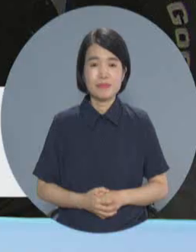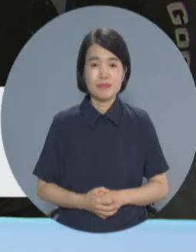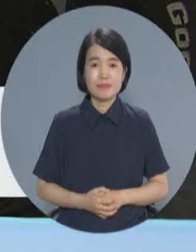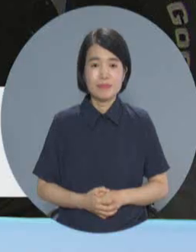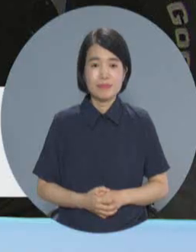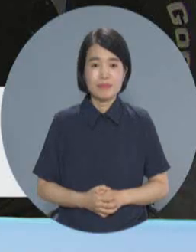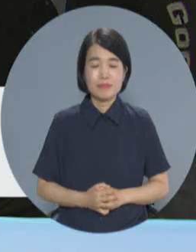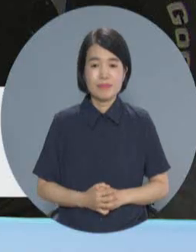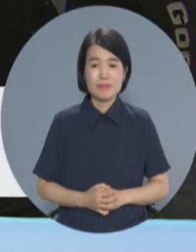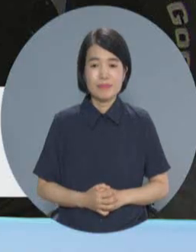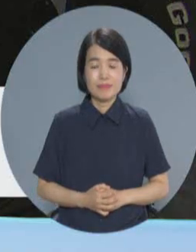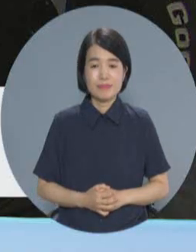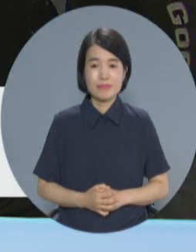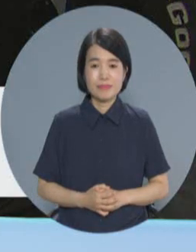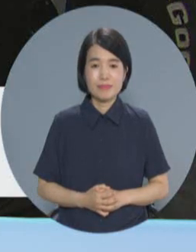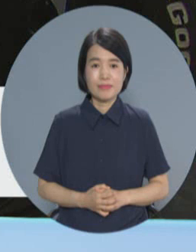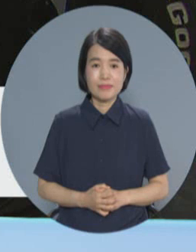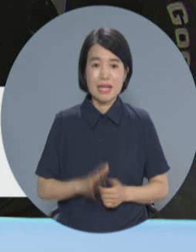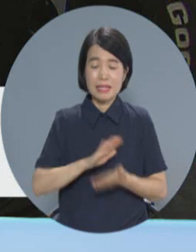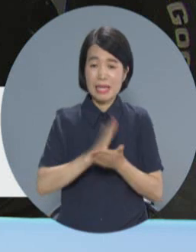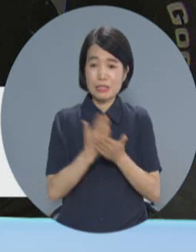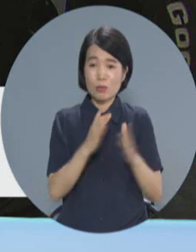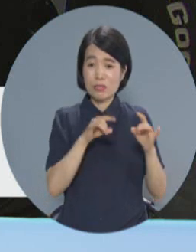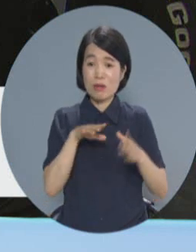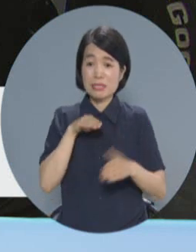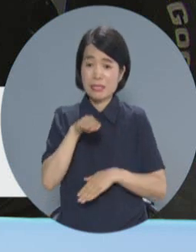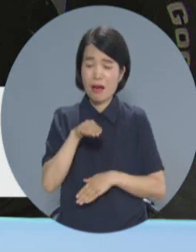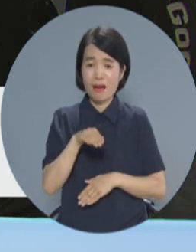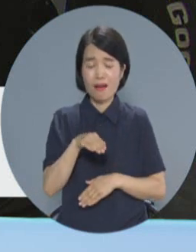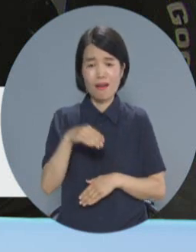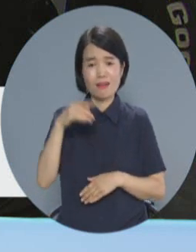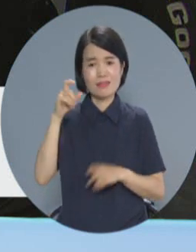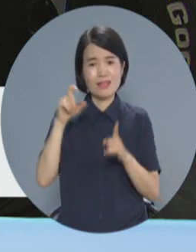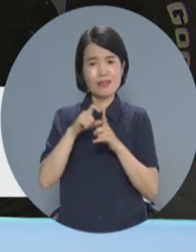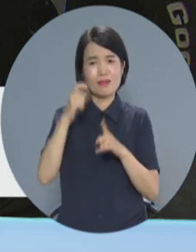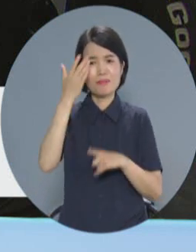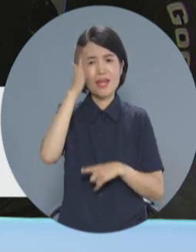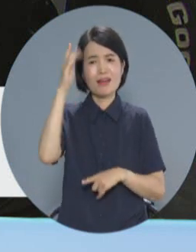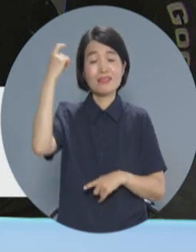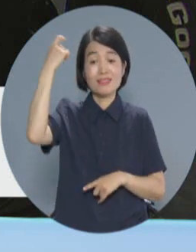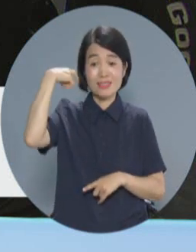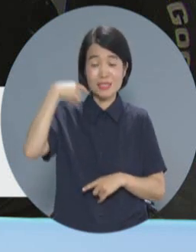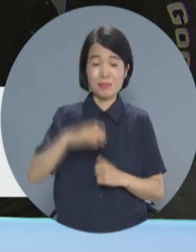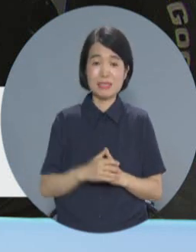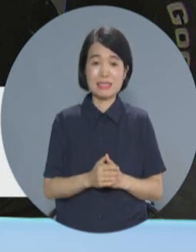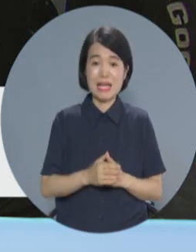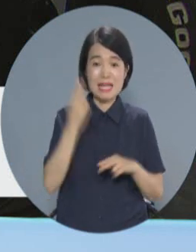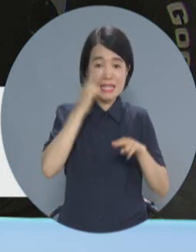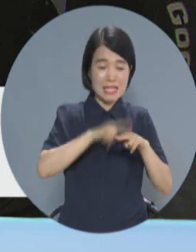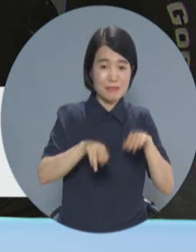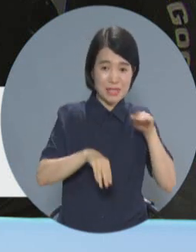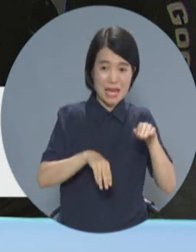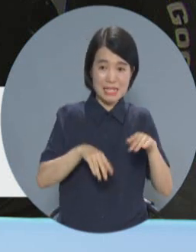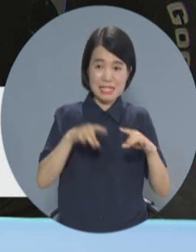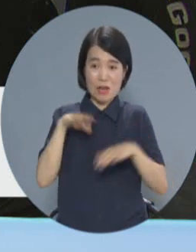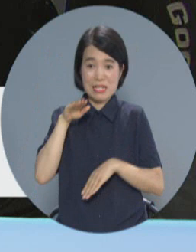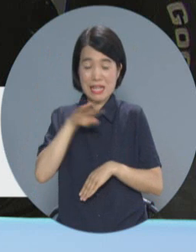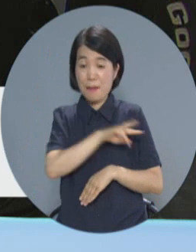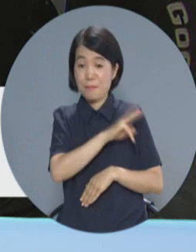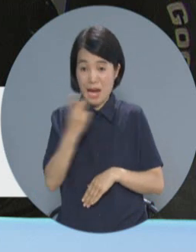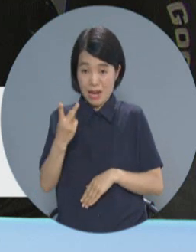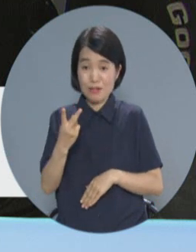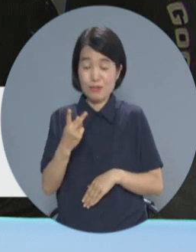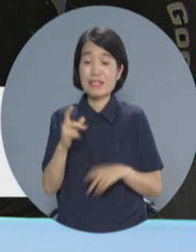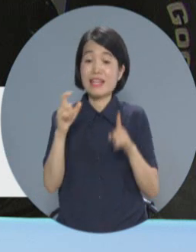개조 전기차, 뭔가 낯설게 느끼실 텐데요. 내연기관차를 전기차로 바꾼 것을